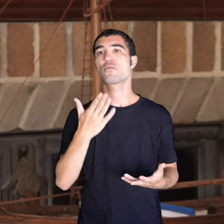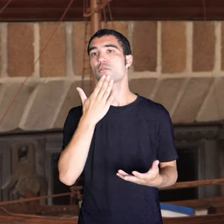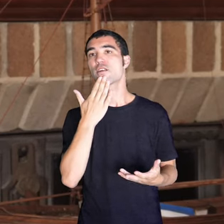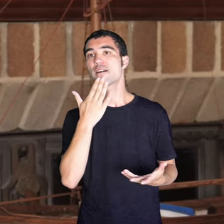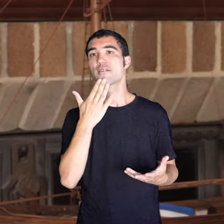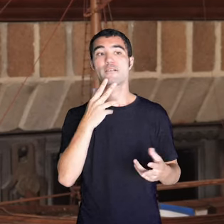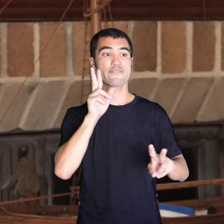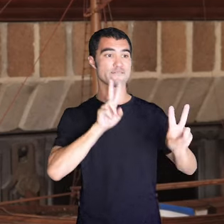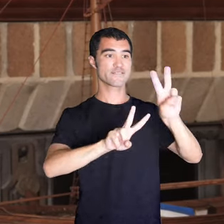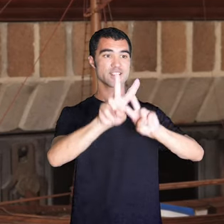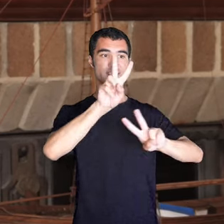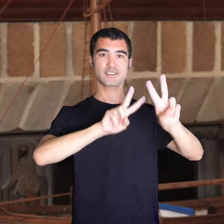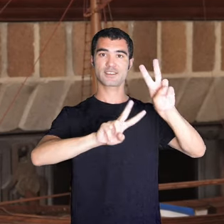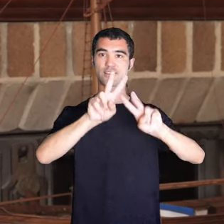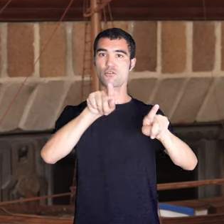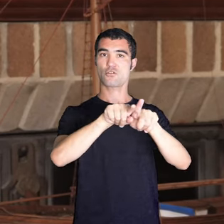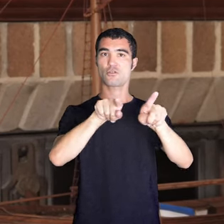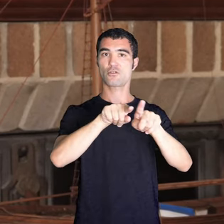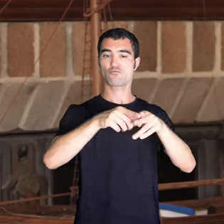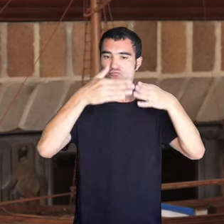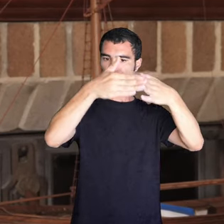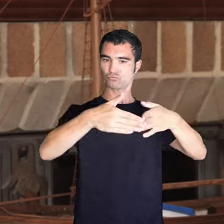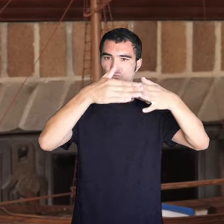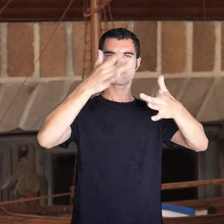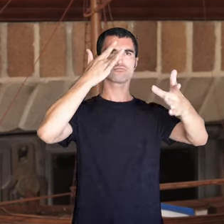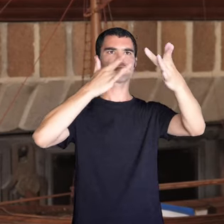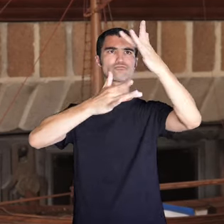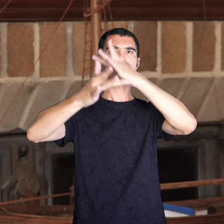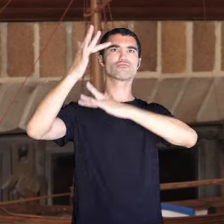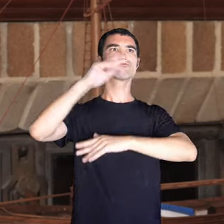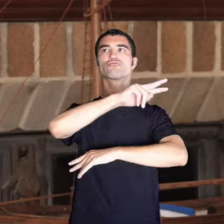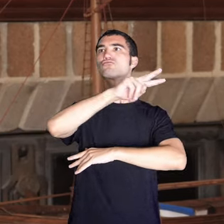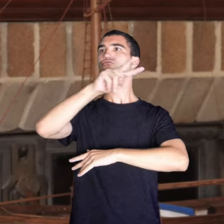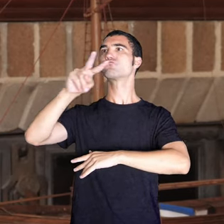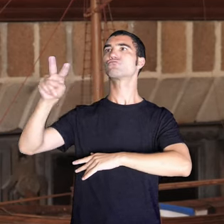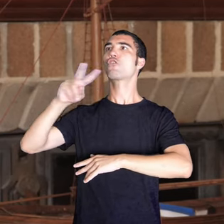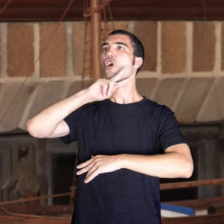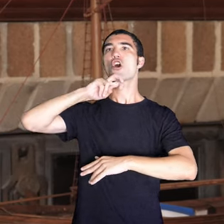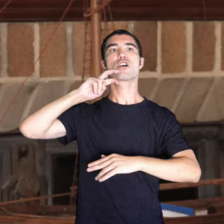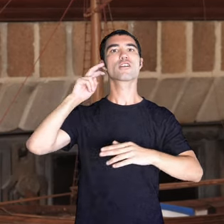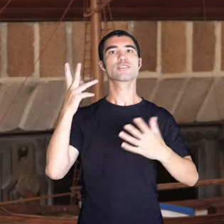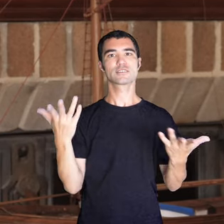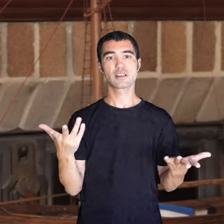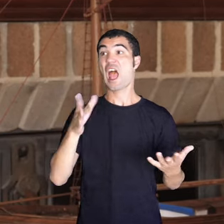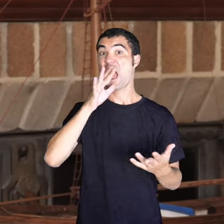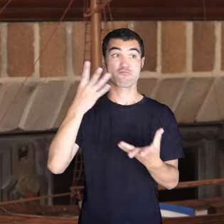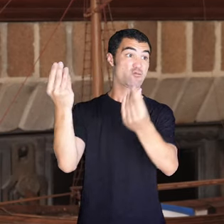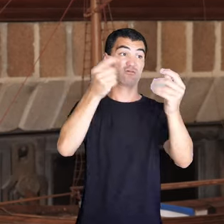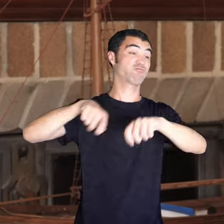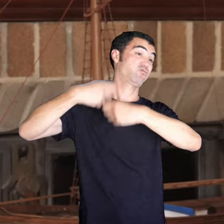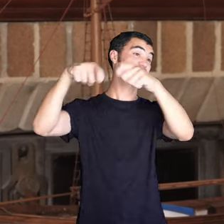material visible com pot ser un barco antic que encara puguis conservar, així com se n'han destruït